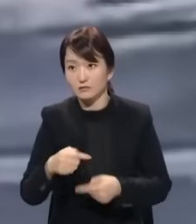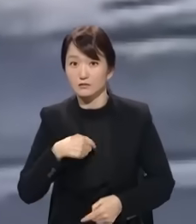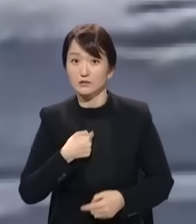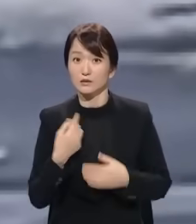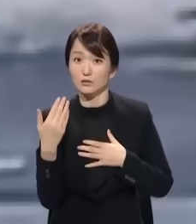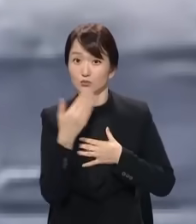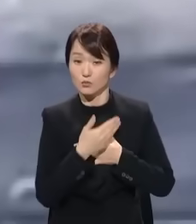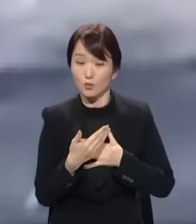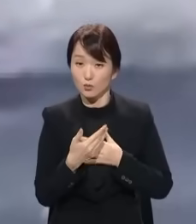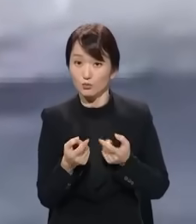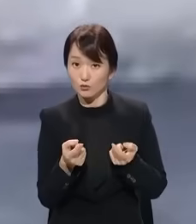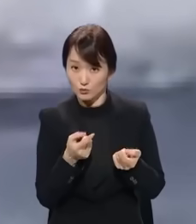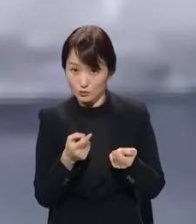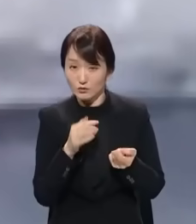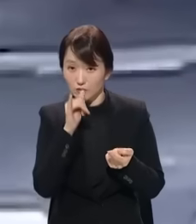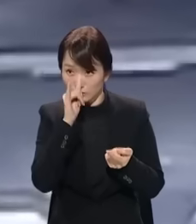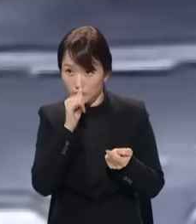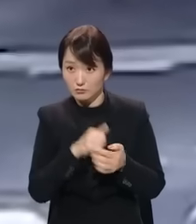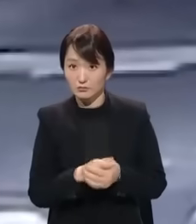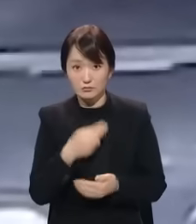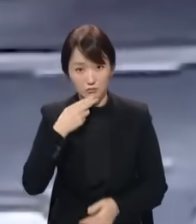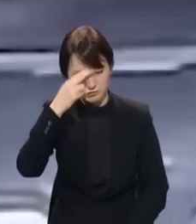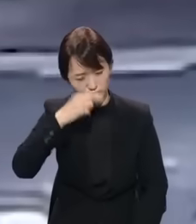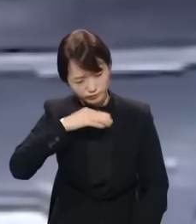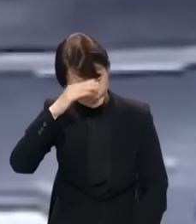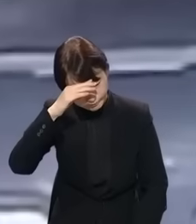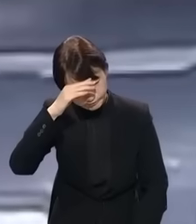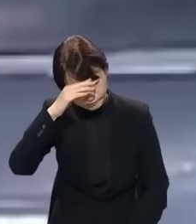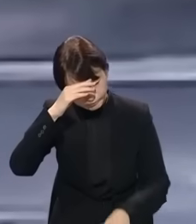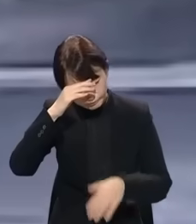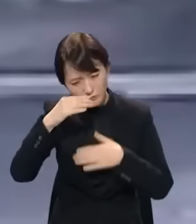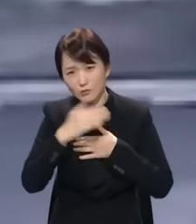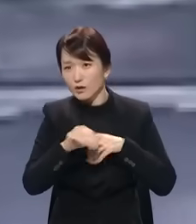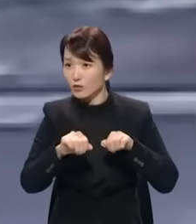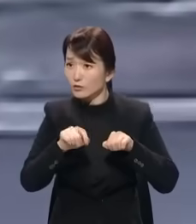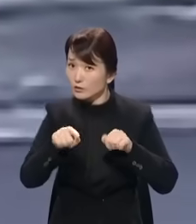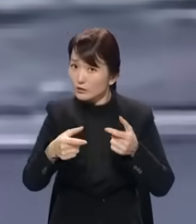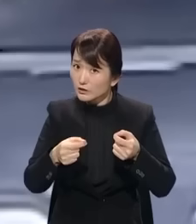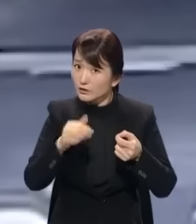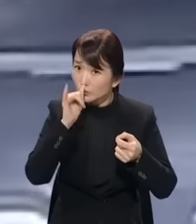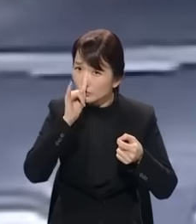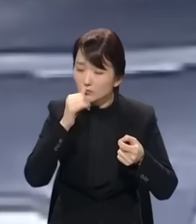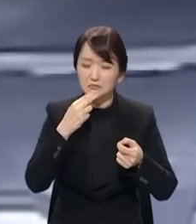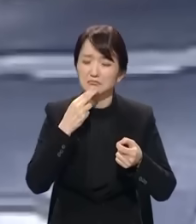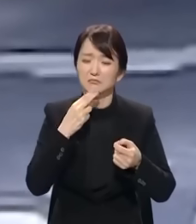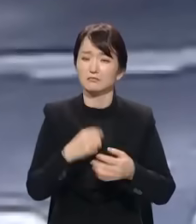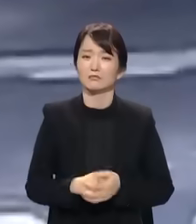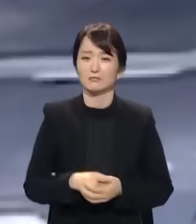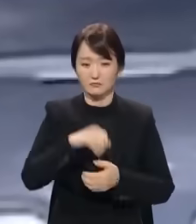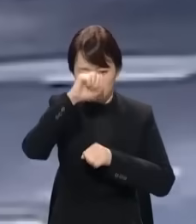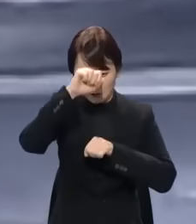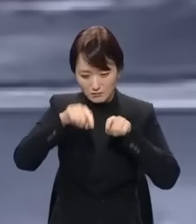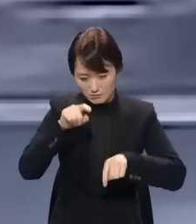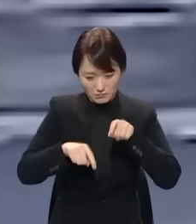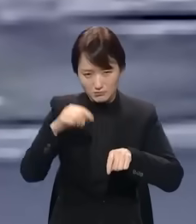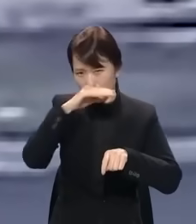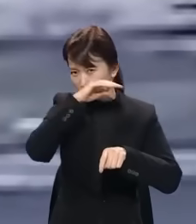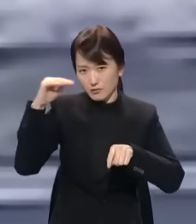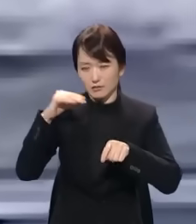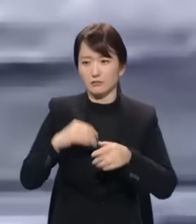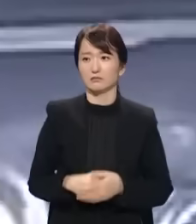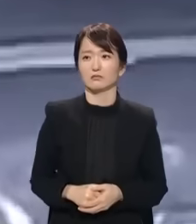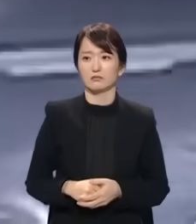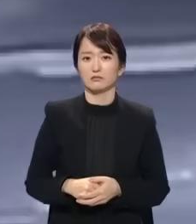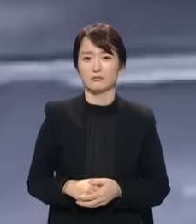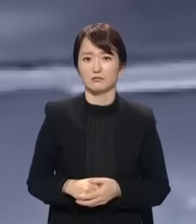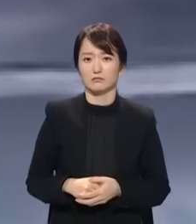완전히 제어를 하고 있어요. 저게 술 마신 사람의 몸 동작이 저렇게 나올 수가 있습니까? 걸음걸이도 멀쩡하고 딱 오른쪽 다리로 이